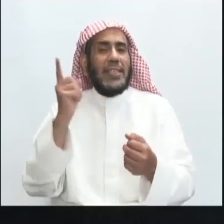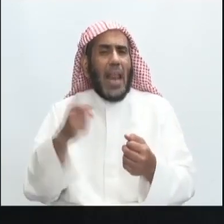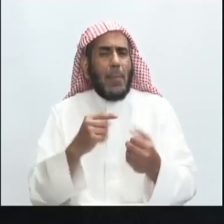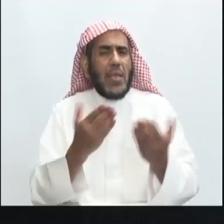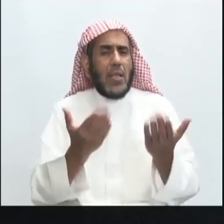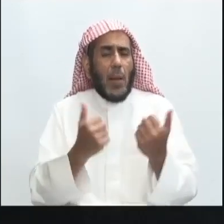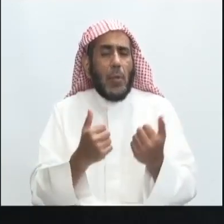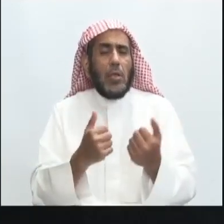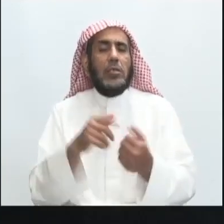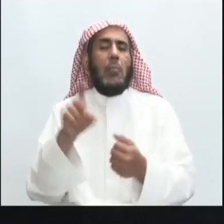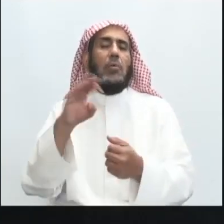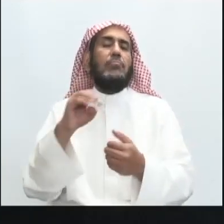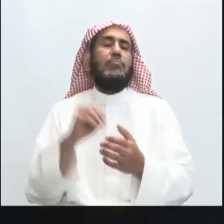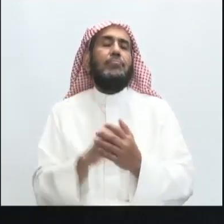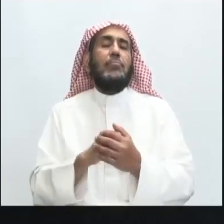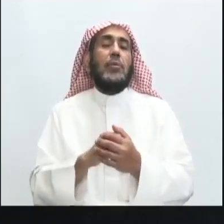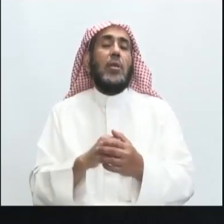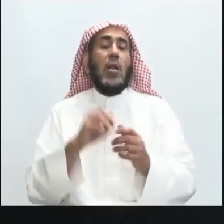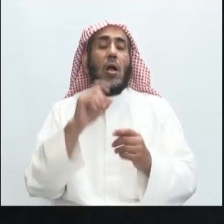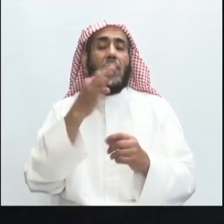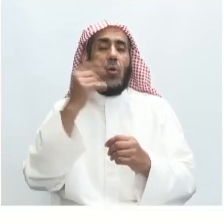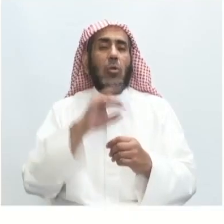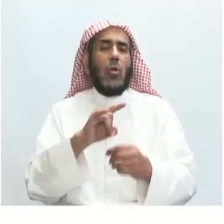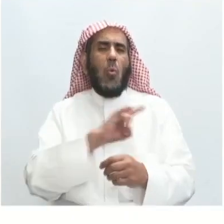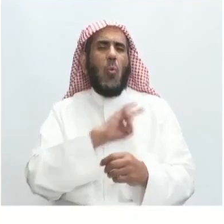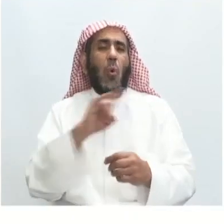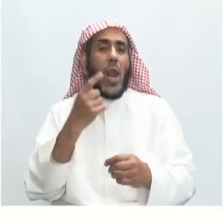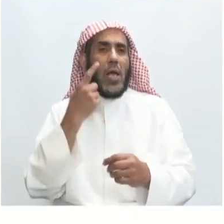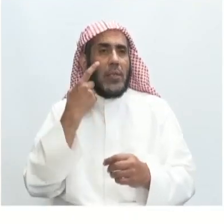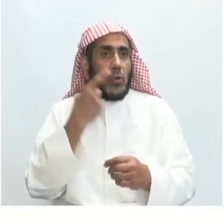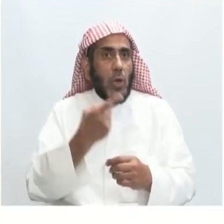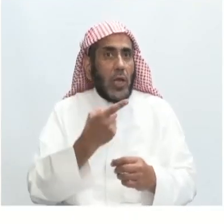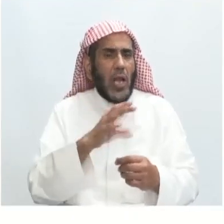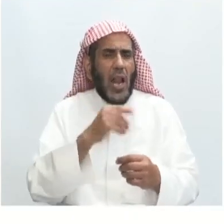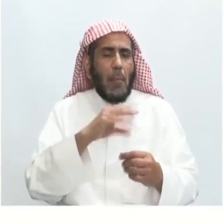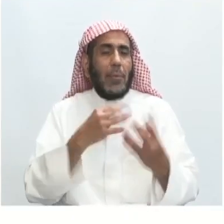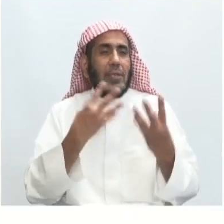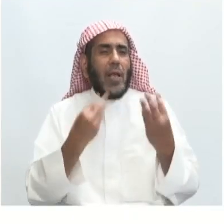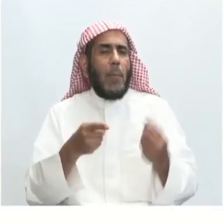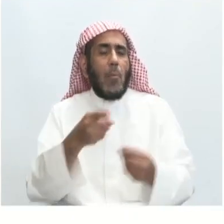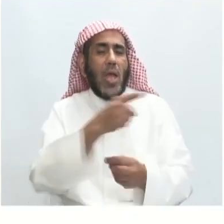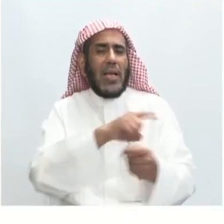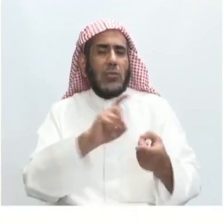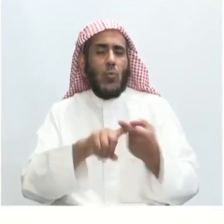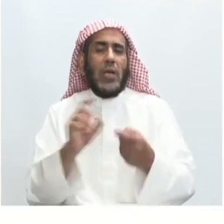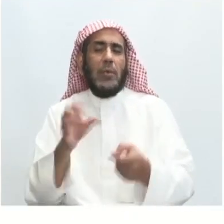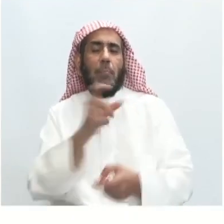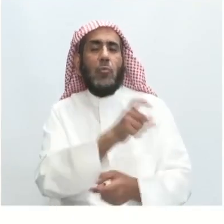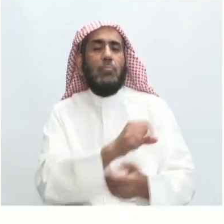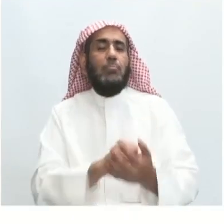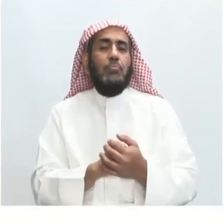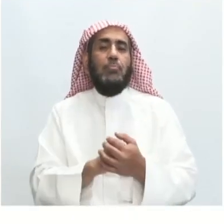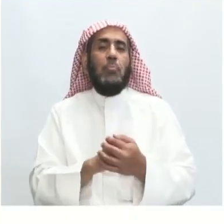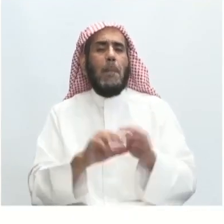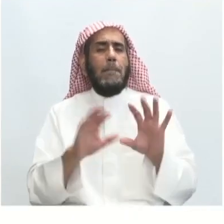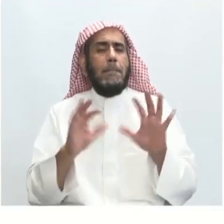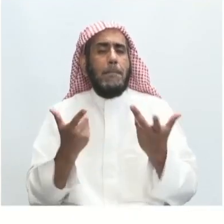معناه انه يطلب منه اجابه في قوله تعالى ولا تمدن عينيك لما متعنا به ازواجا منهم